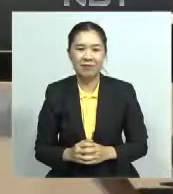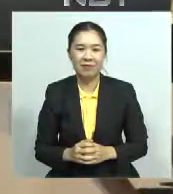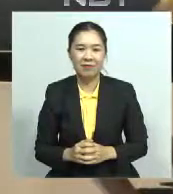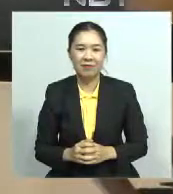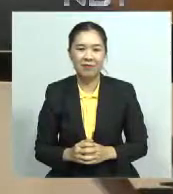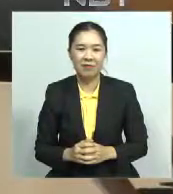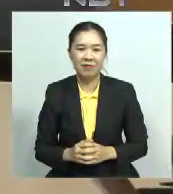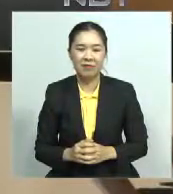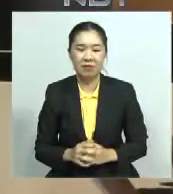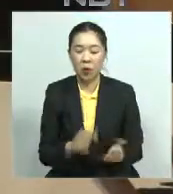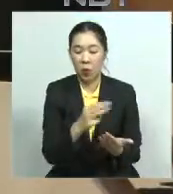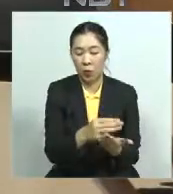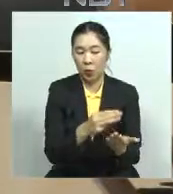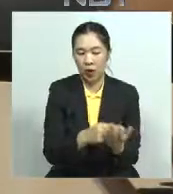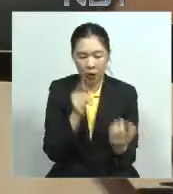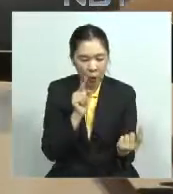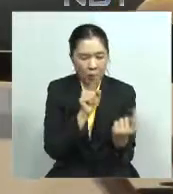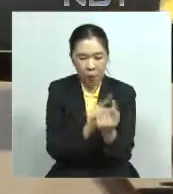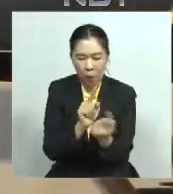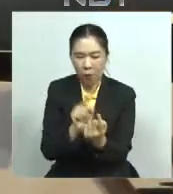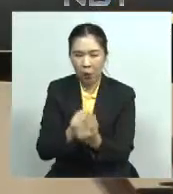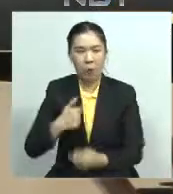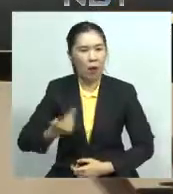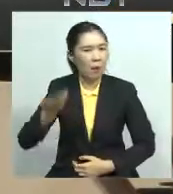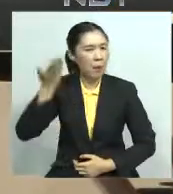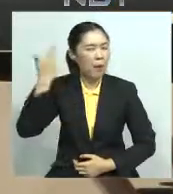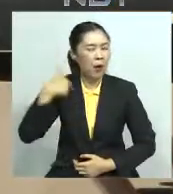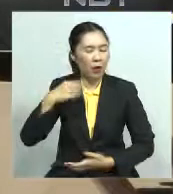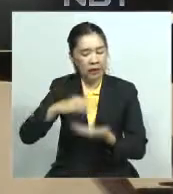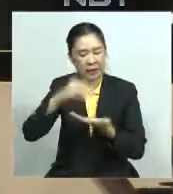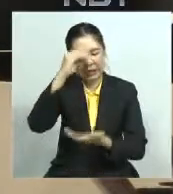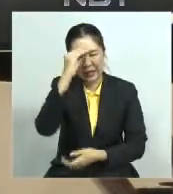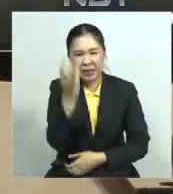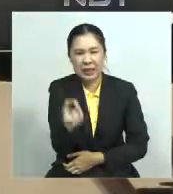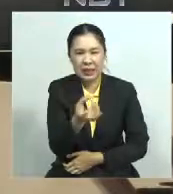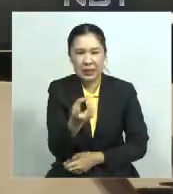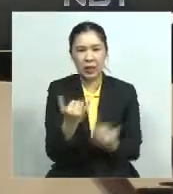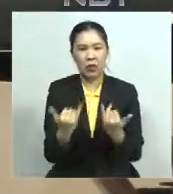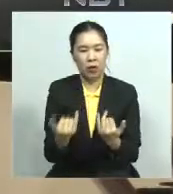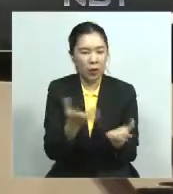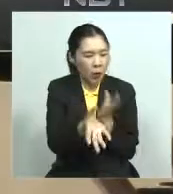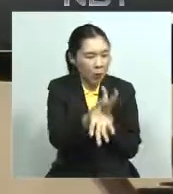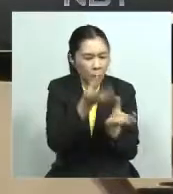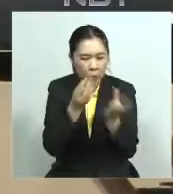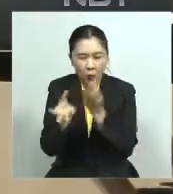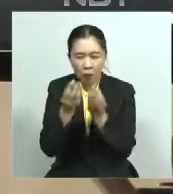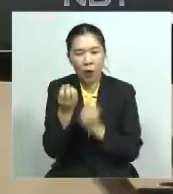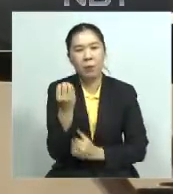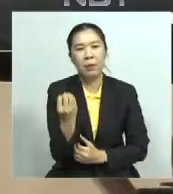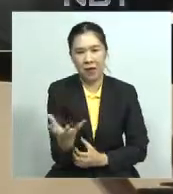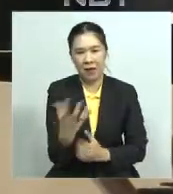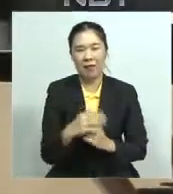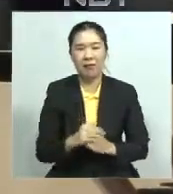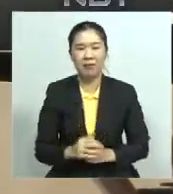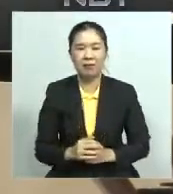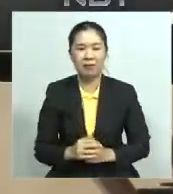หลายๆวิชาที่เราไม่เคยเจอสมัยเราเรียนแค่วิทย์นิดเดียวใช่ไหมพอมาอย่างเงี้ยเราได้เรียนตั้งหลายวิชาก็ทำ